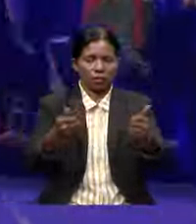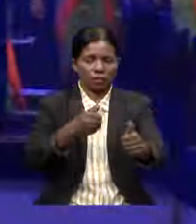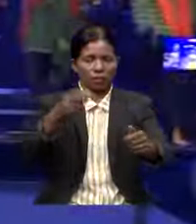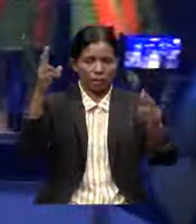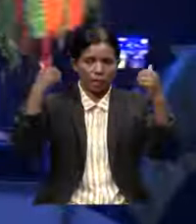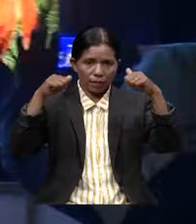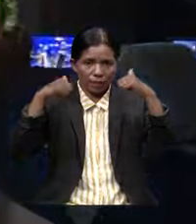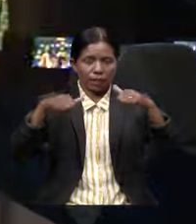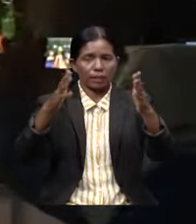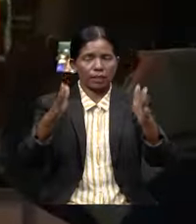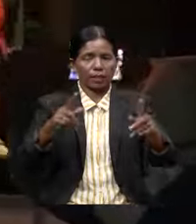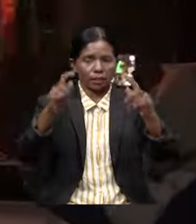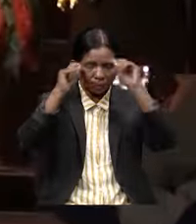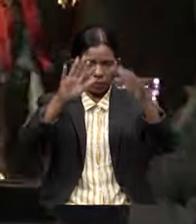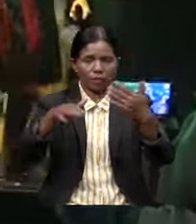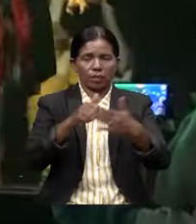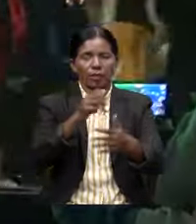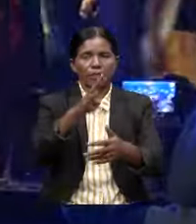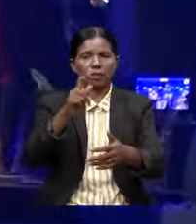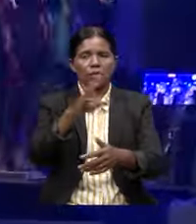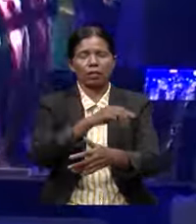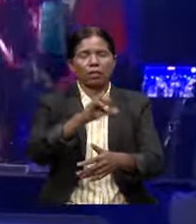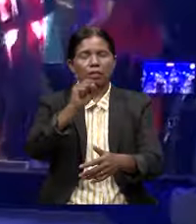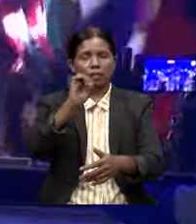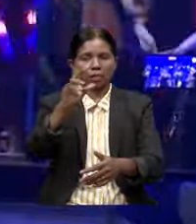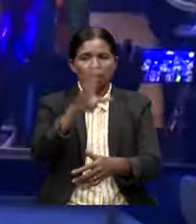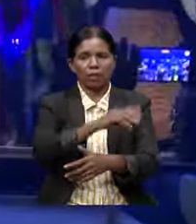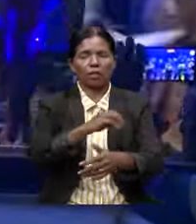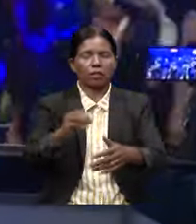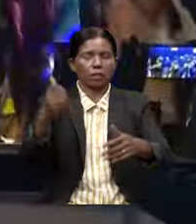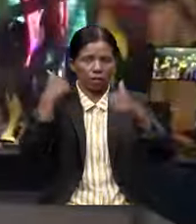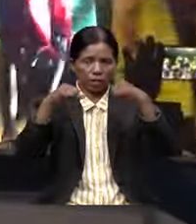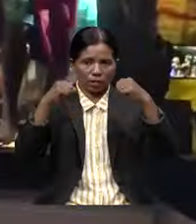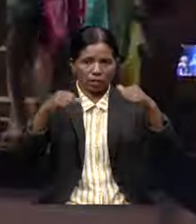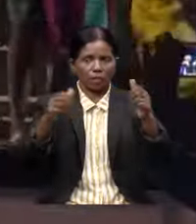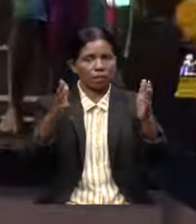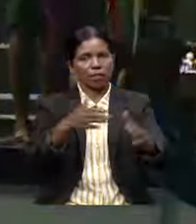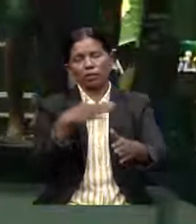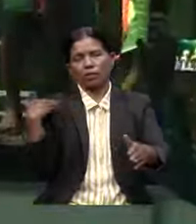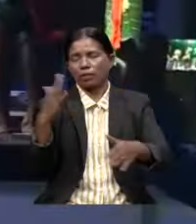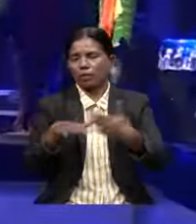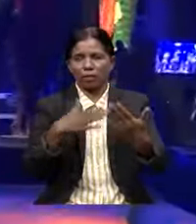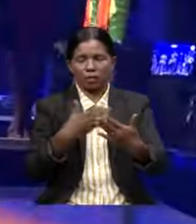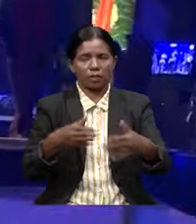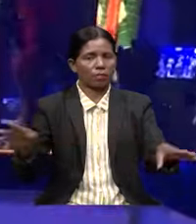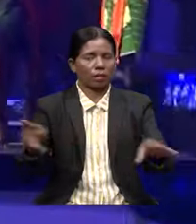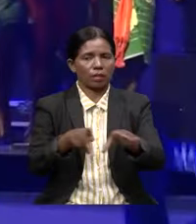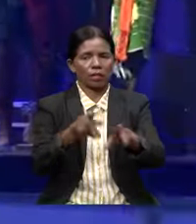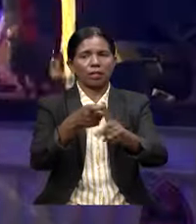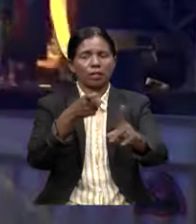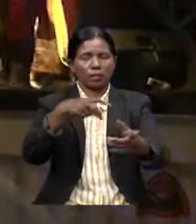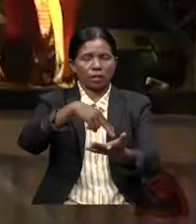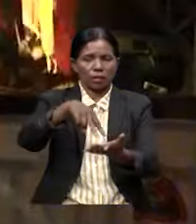Sira Hanesan, artista senior Abitu Gama, Siku Rabilau, homos artista Fonsai Sira Seluk, nomos participa o si